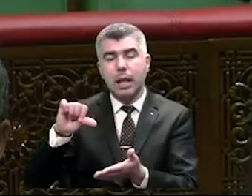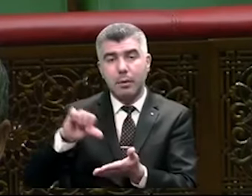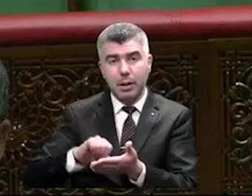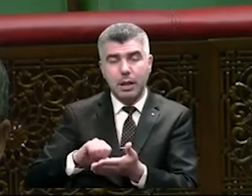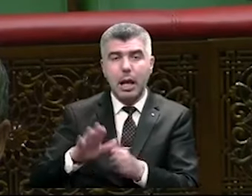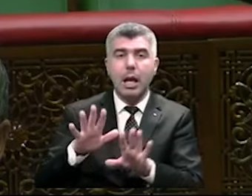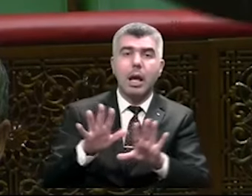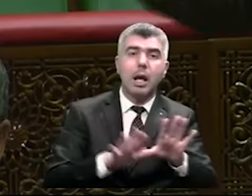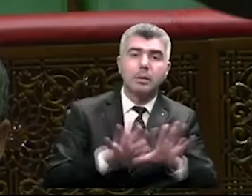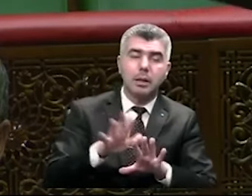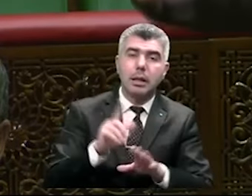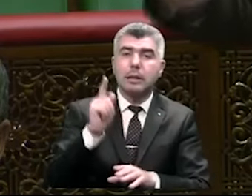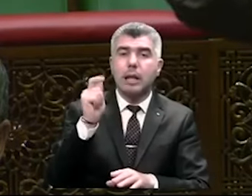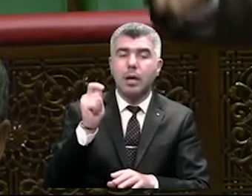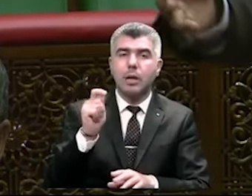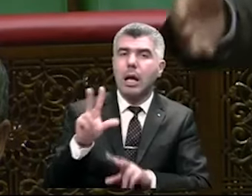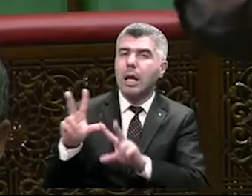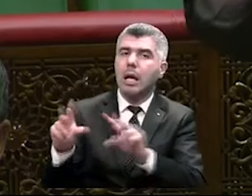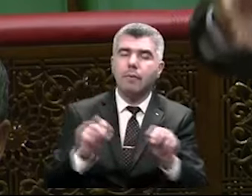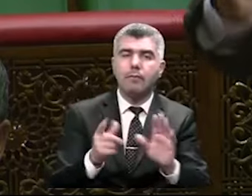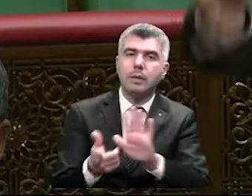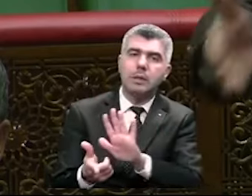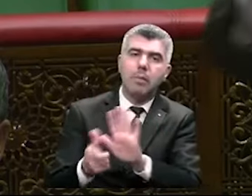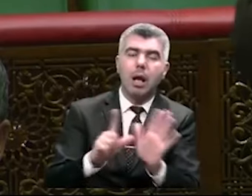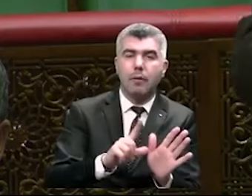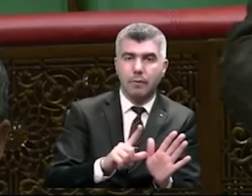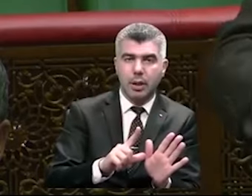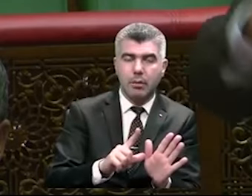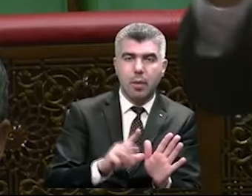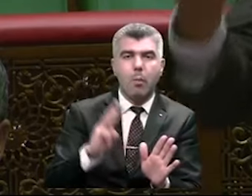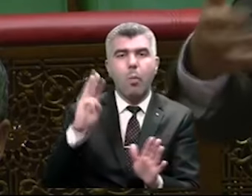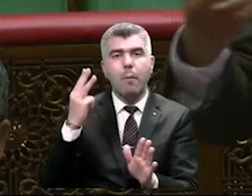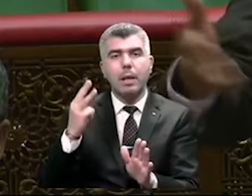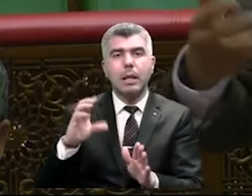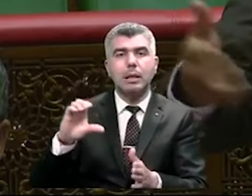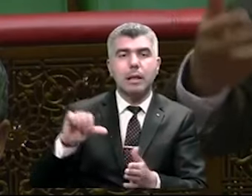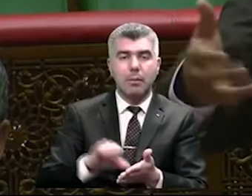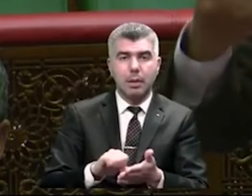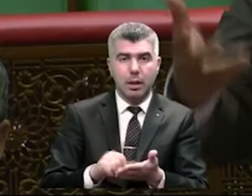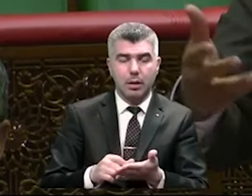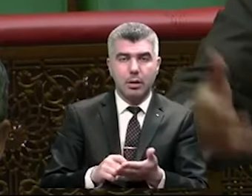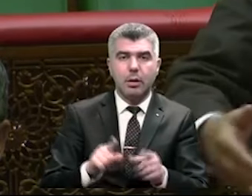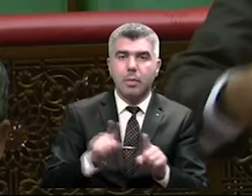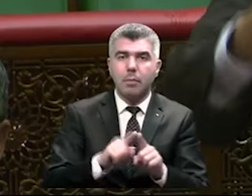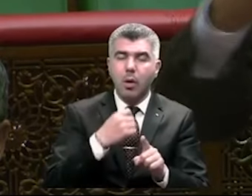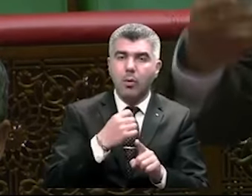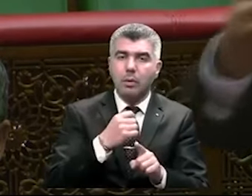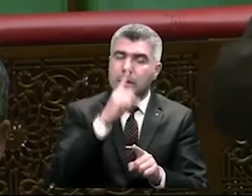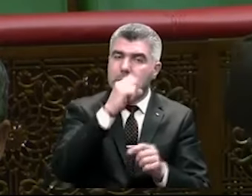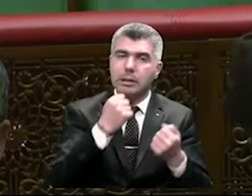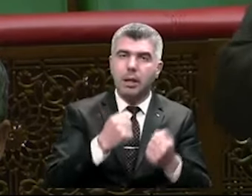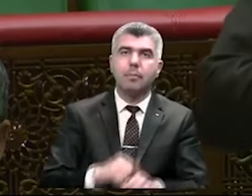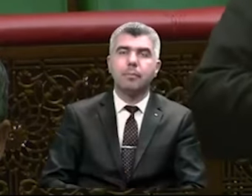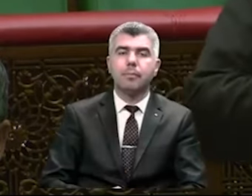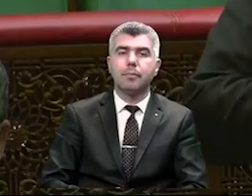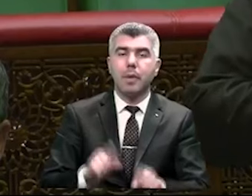من اكادير حتى لطنجه نفس التعويض ب 7000 درهم بحال ذاك اللي كياخد من المحمديه للدار البيضاء هذا را ماشي هذا واقع مر زياده